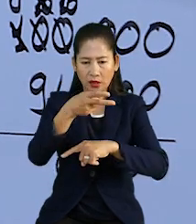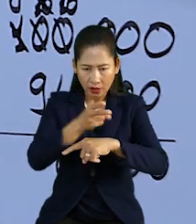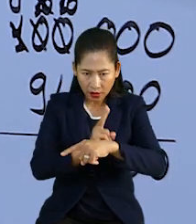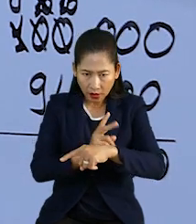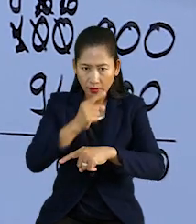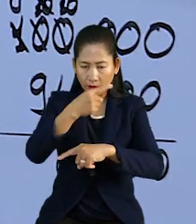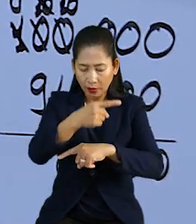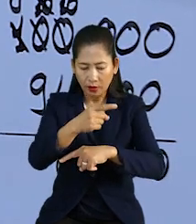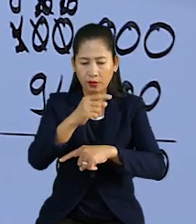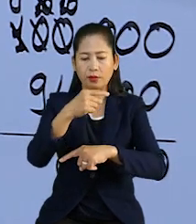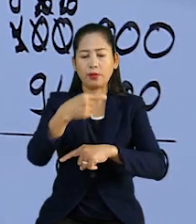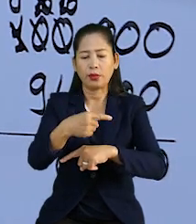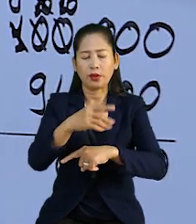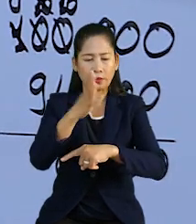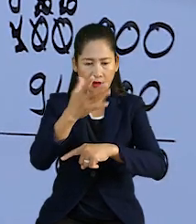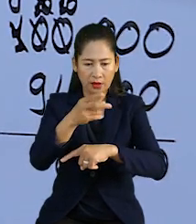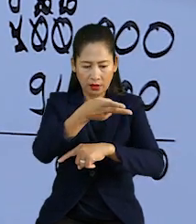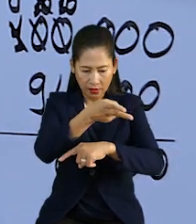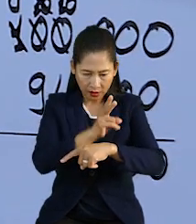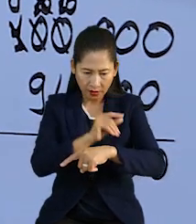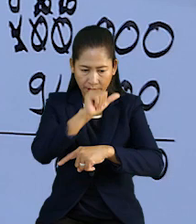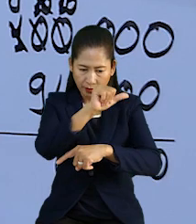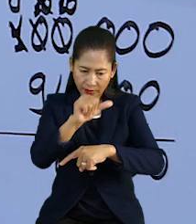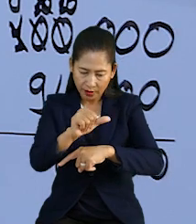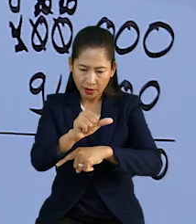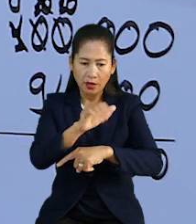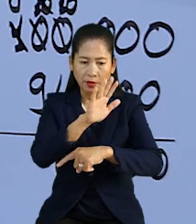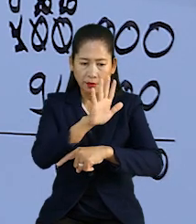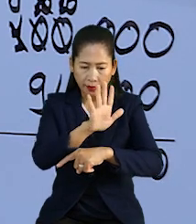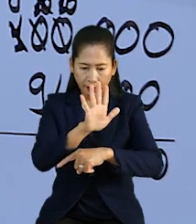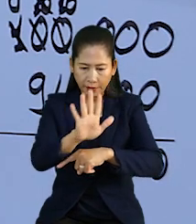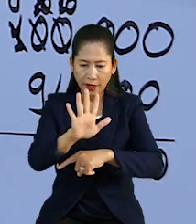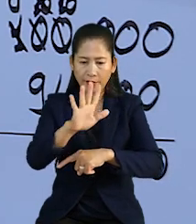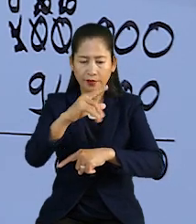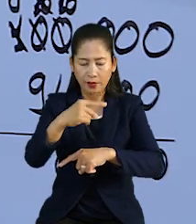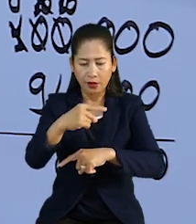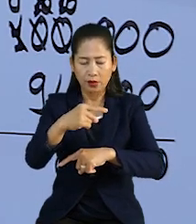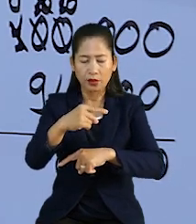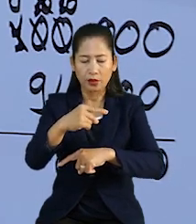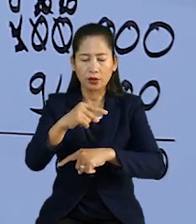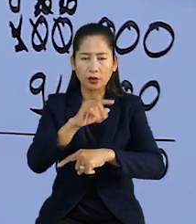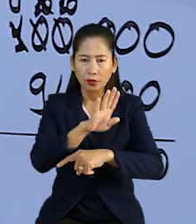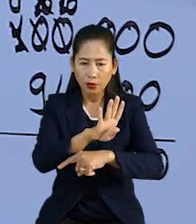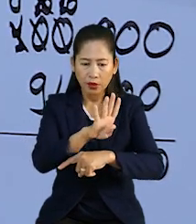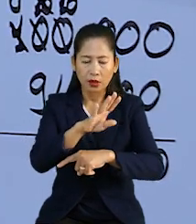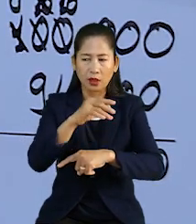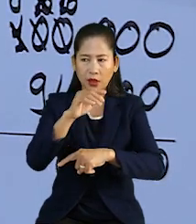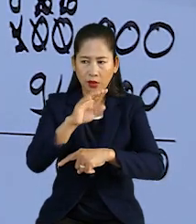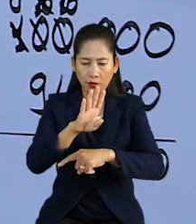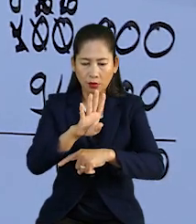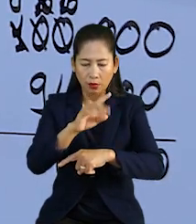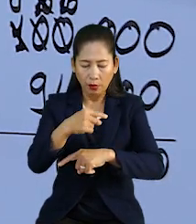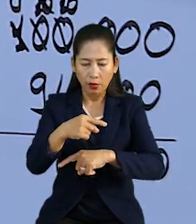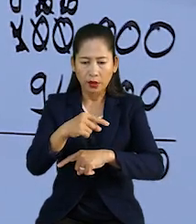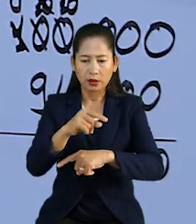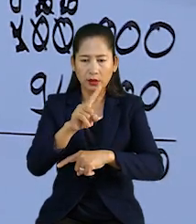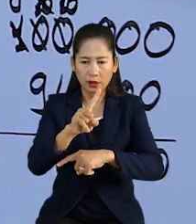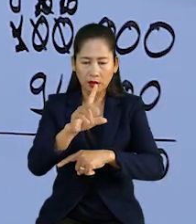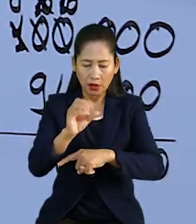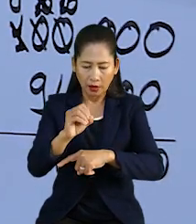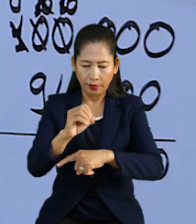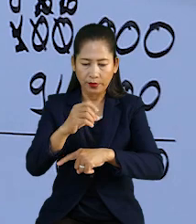thì tùng phoán ọt miền tức chay thì tùng mớn tiết phạm đọ chay ọt mùi nơi xó buôn chân tùng phoán này tới chị